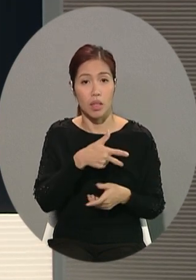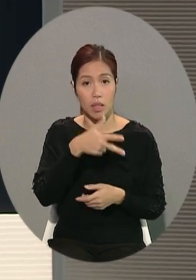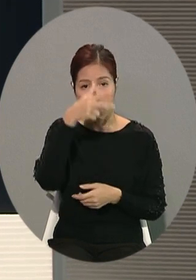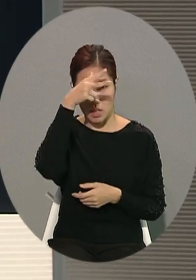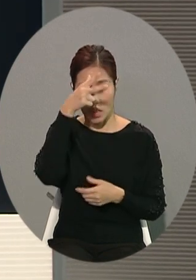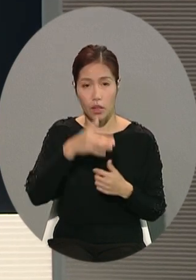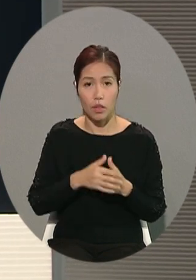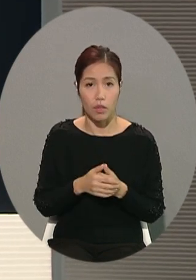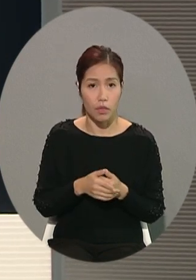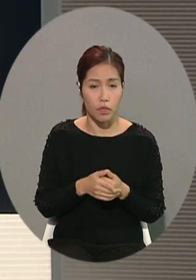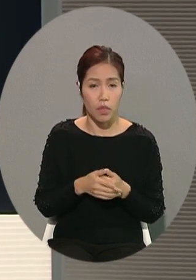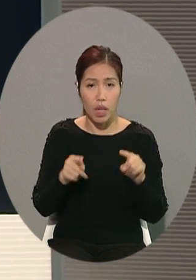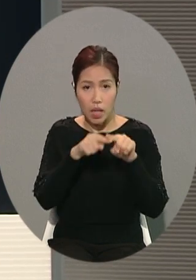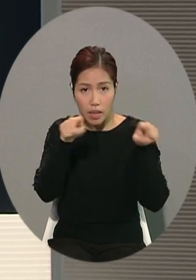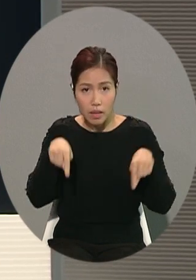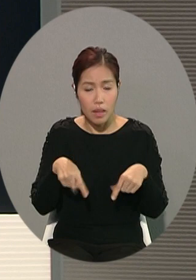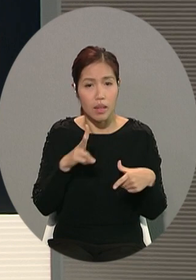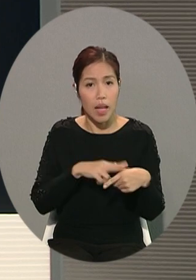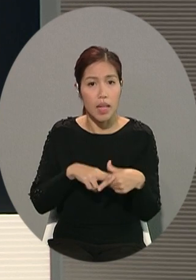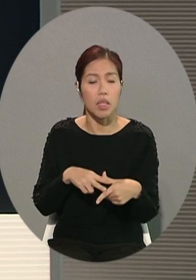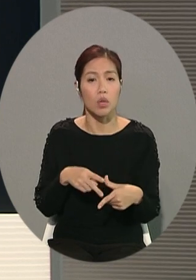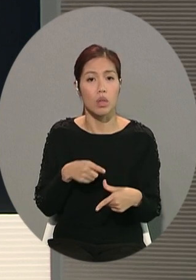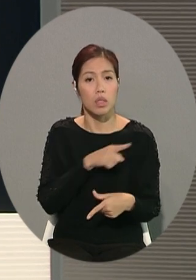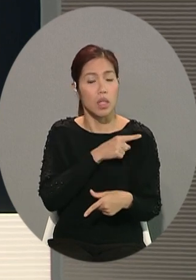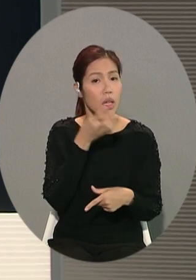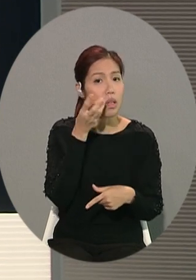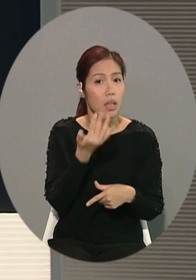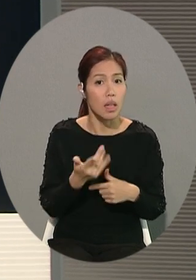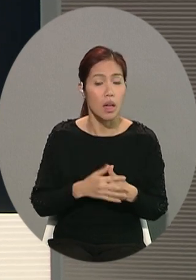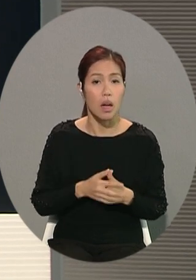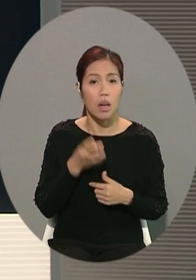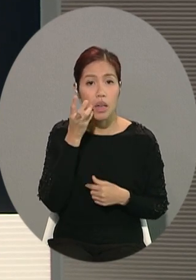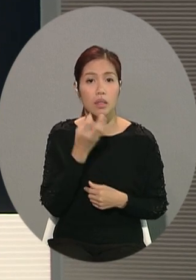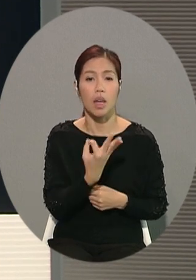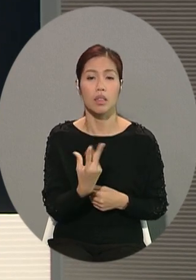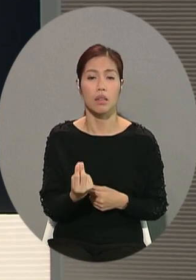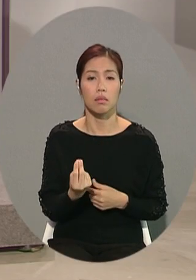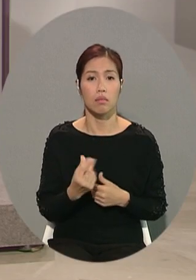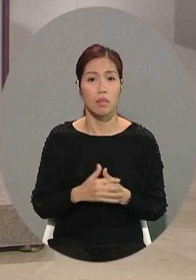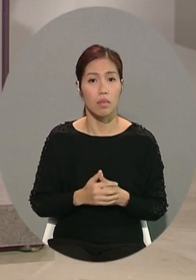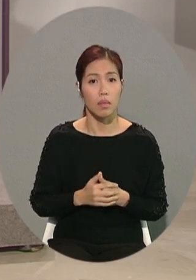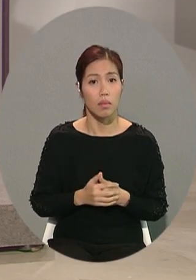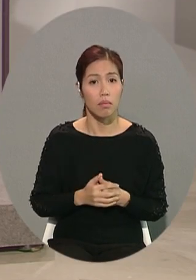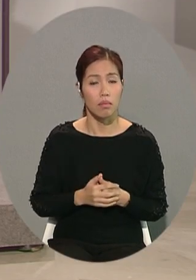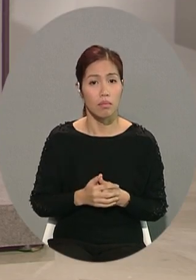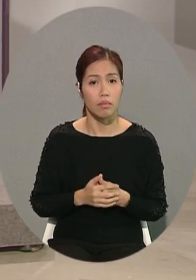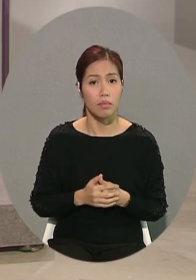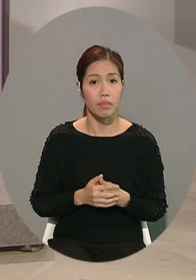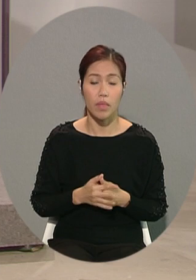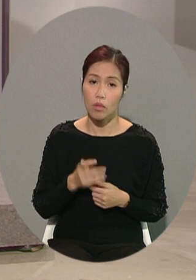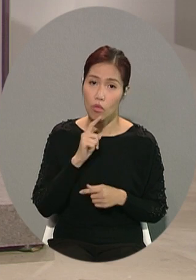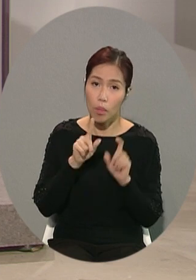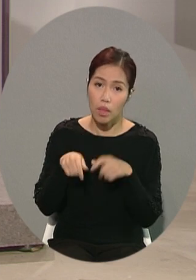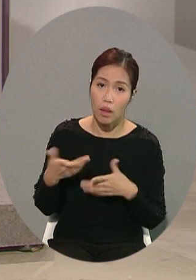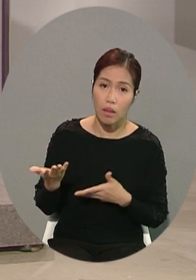文件介紹裡面咧，都冇披露到自己嘅年齡。 我37歲，我有乜問題啊？ 係 OK 啦嚇，咁係 喺社咩問題啊？ 喺